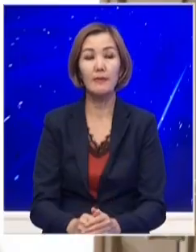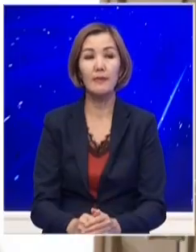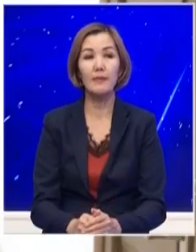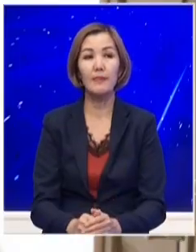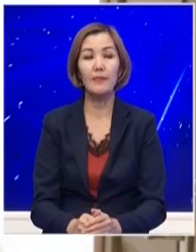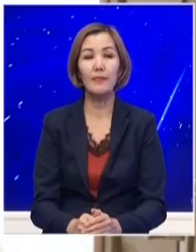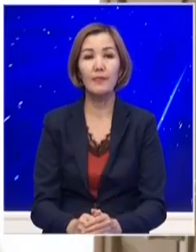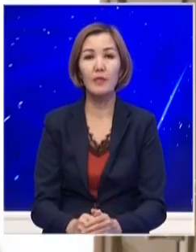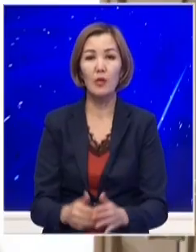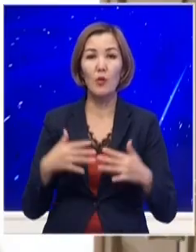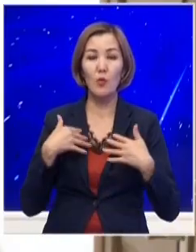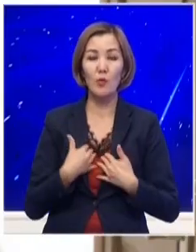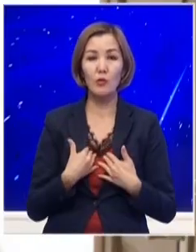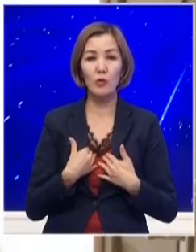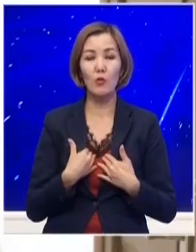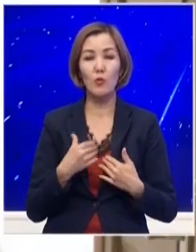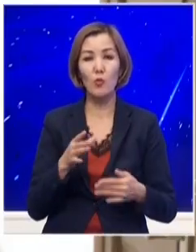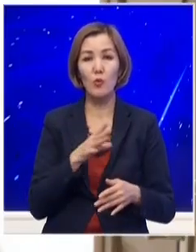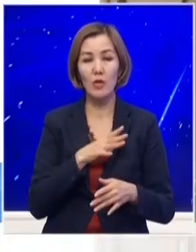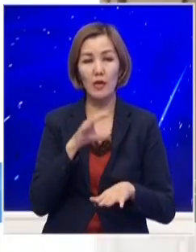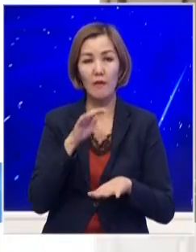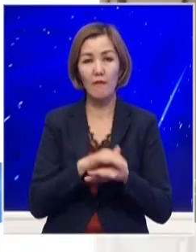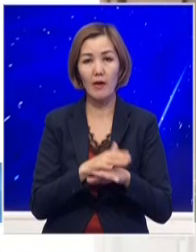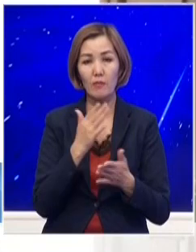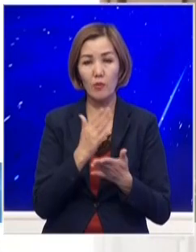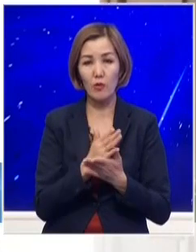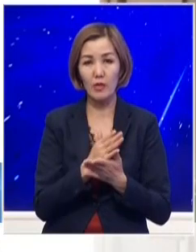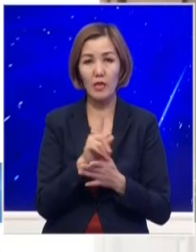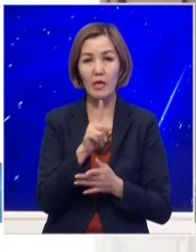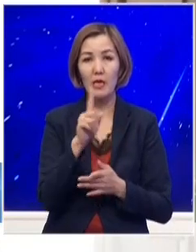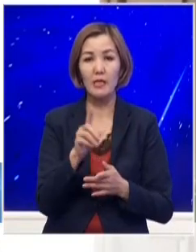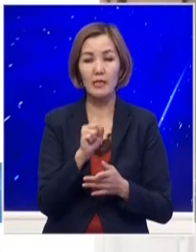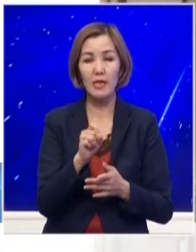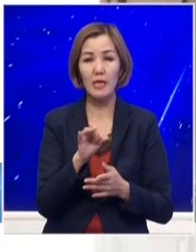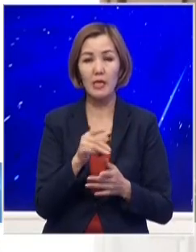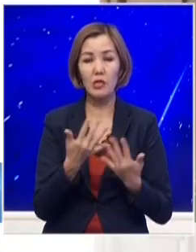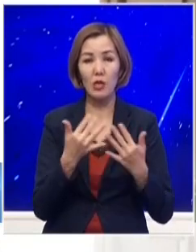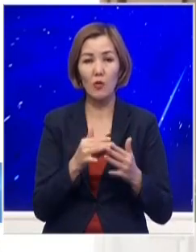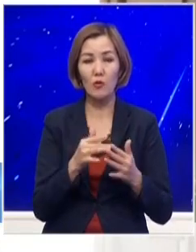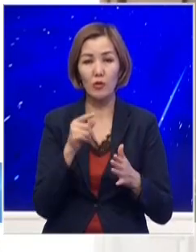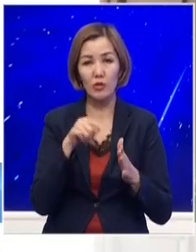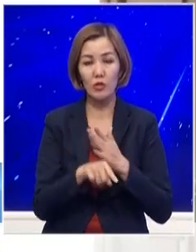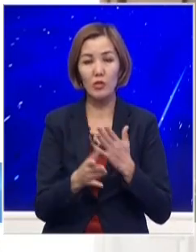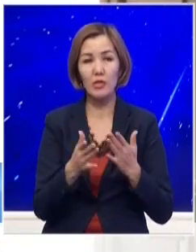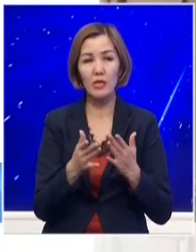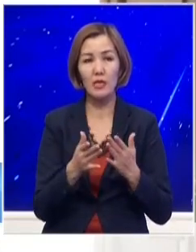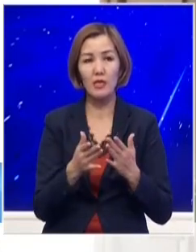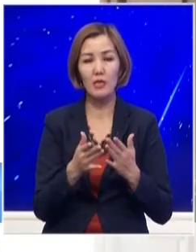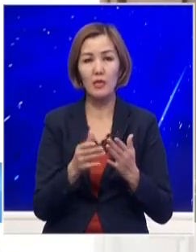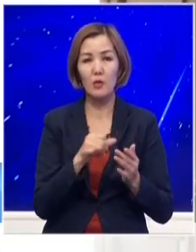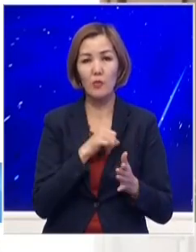Енді өкінішке орай осы жақын арада өздеріңіз білесіздер, бізде Заречный ауыл тұрғынында